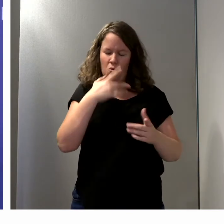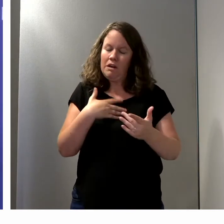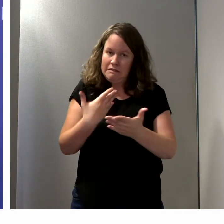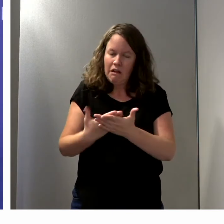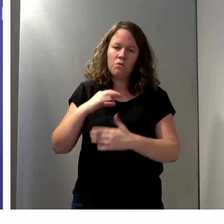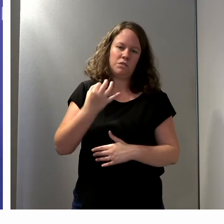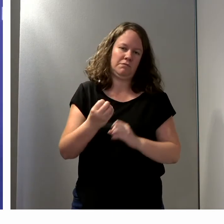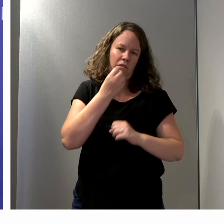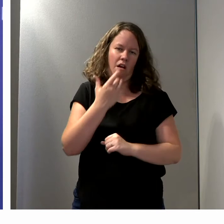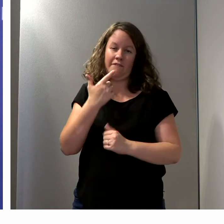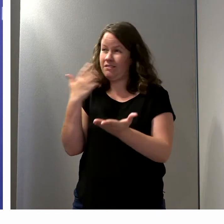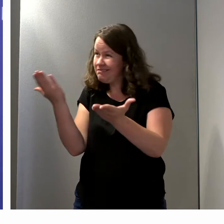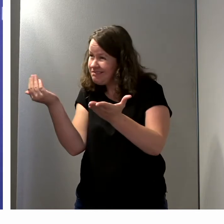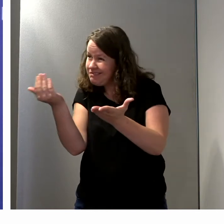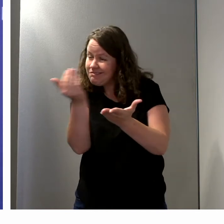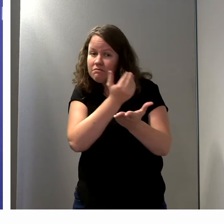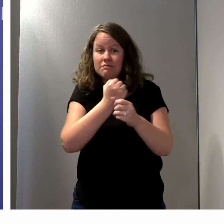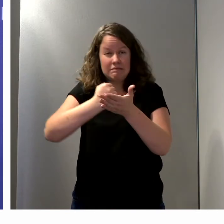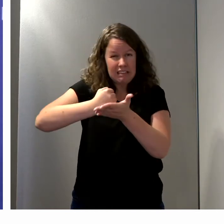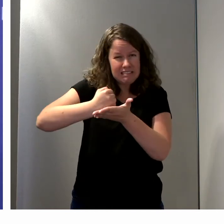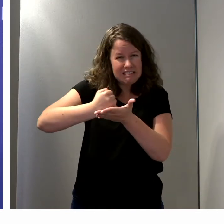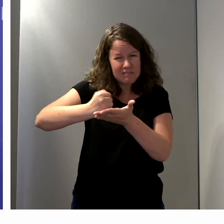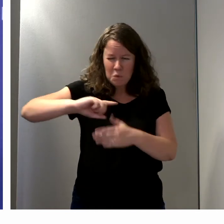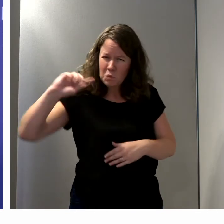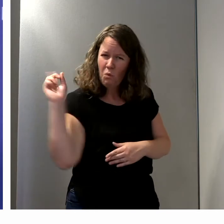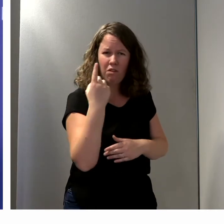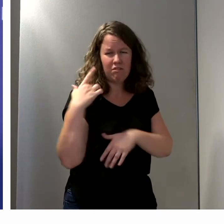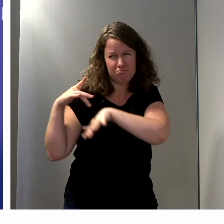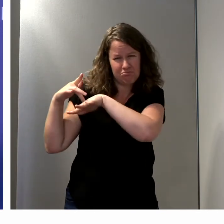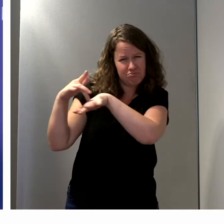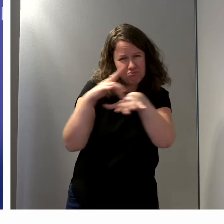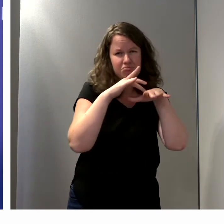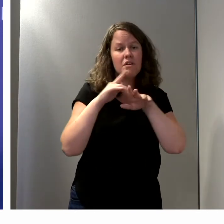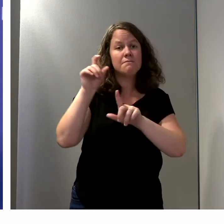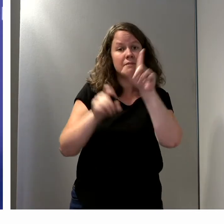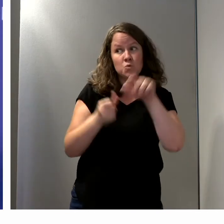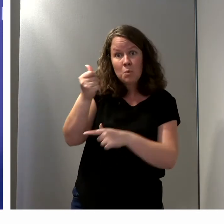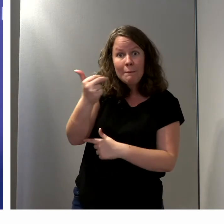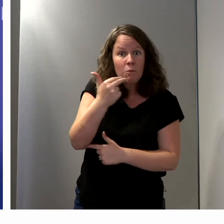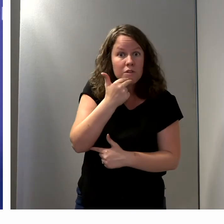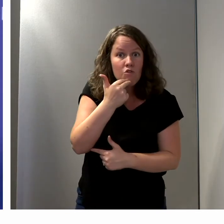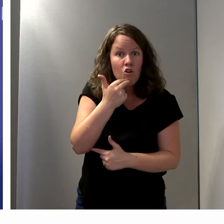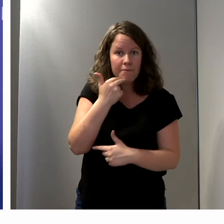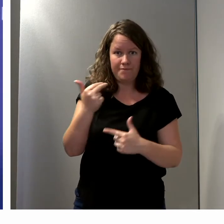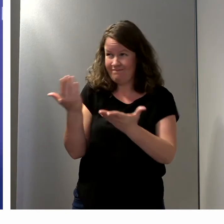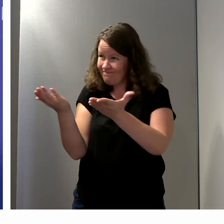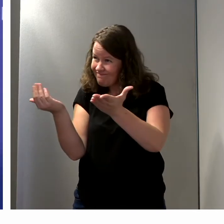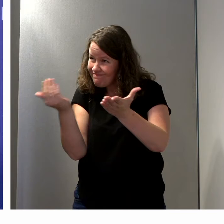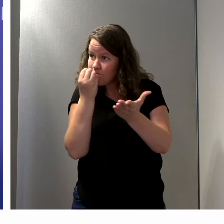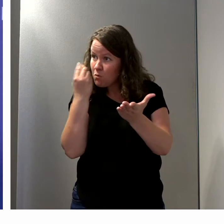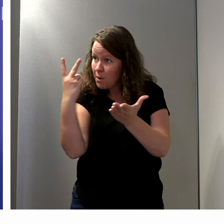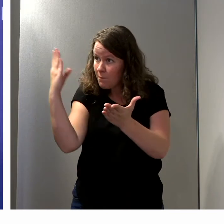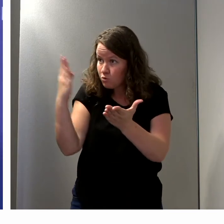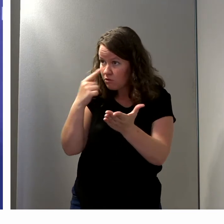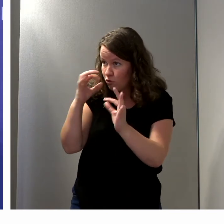la priorité. La priorité, c'est d'aller tester, de se concerter avec les personnes qui vont utiliser le produit à la fin et de s'assurer que ça réponde à